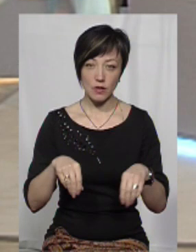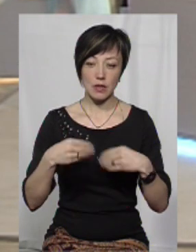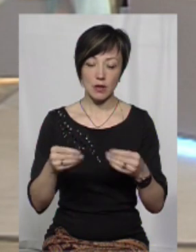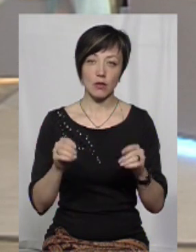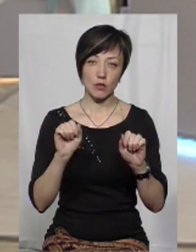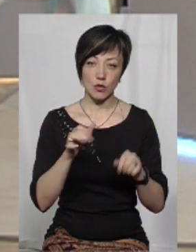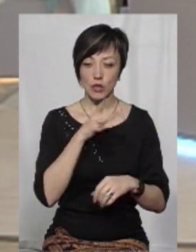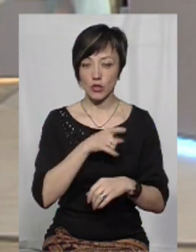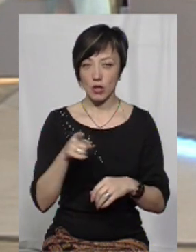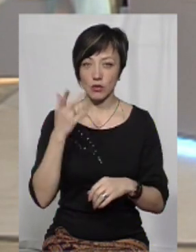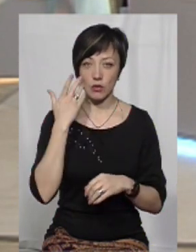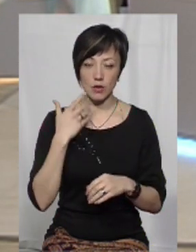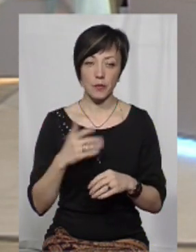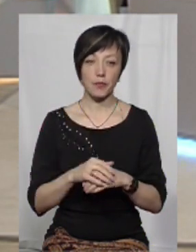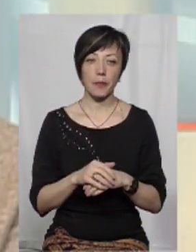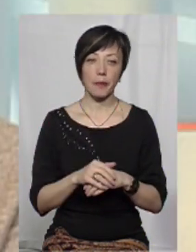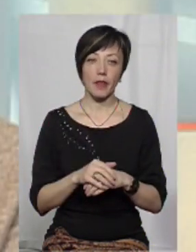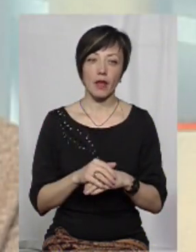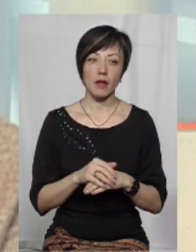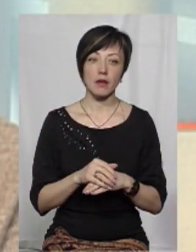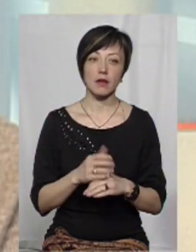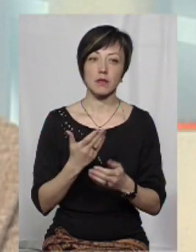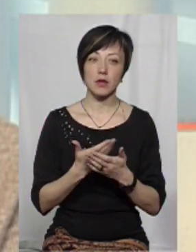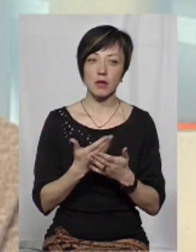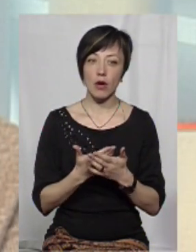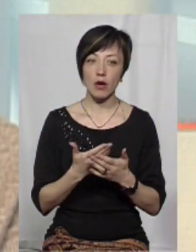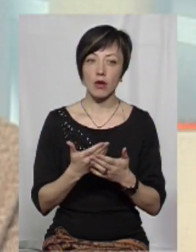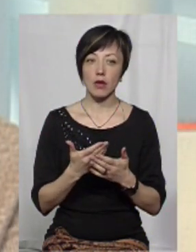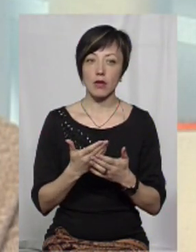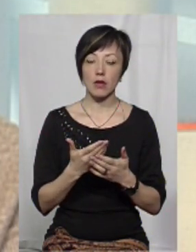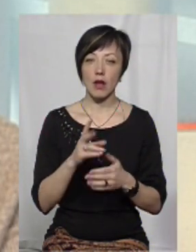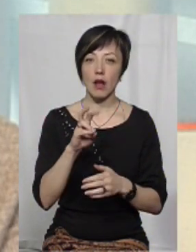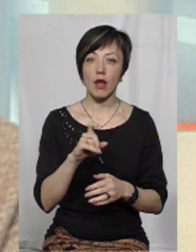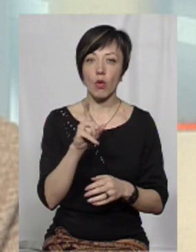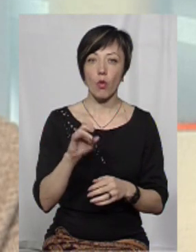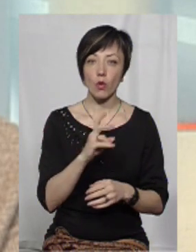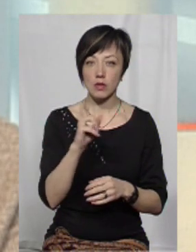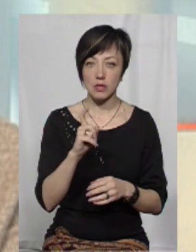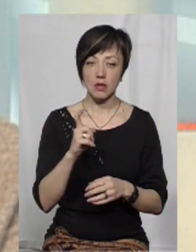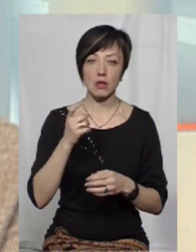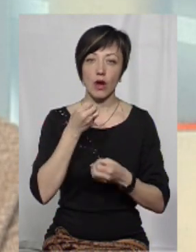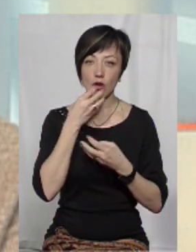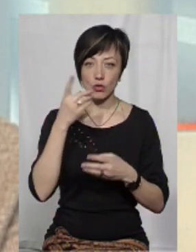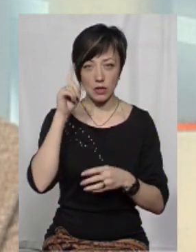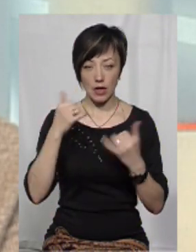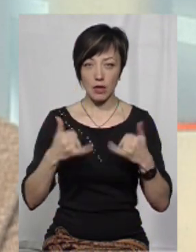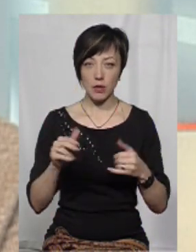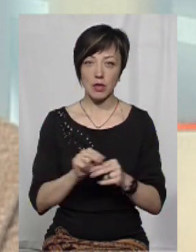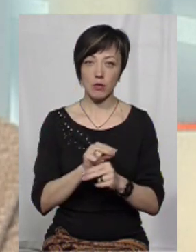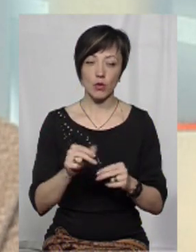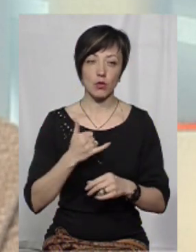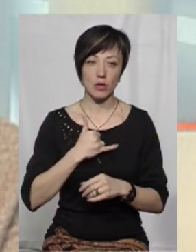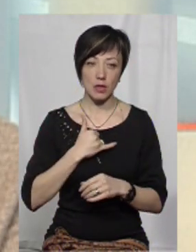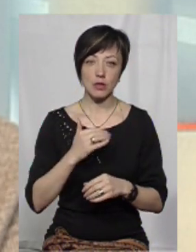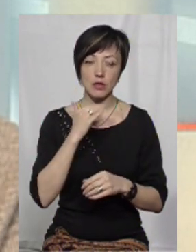возможностей на той час, когда это произошло. Допустим, при лимфобластных лейкозах мы говорим, что мы достаточно хорошо владеем химиотерапией, у